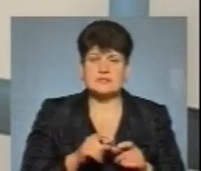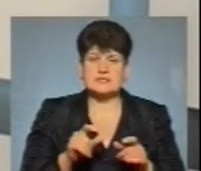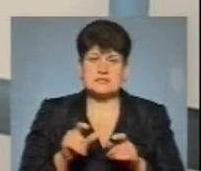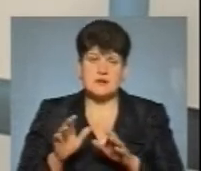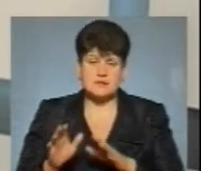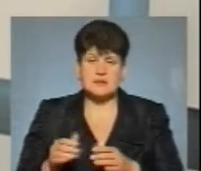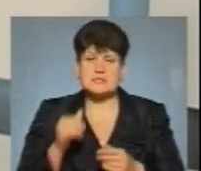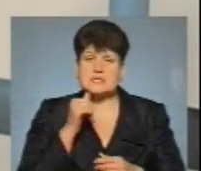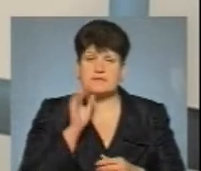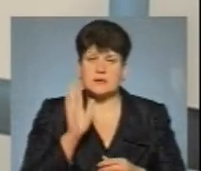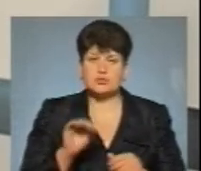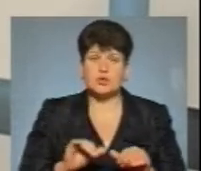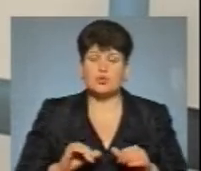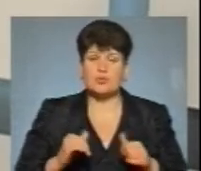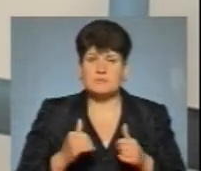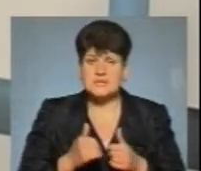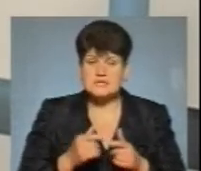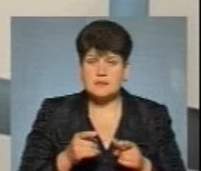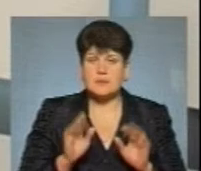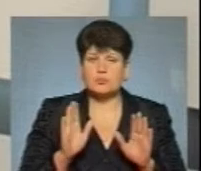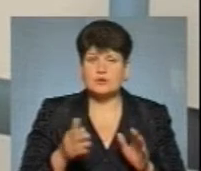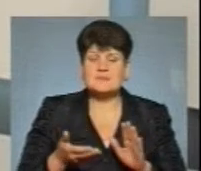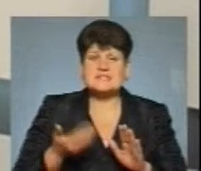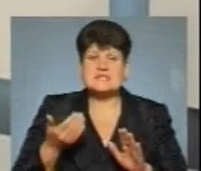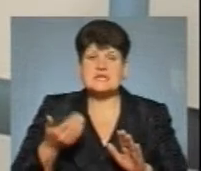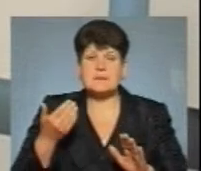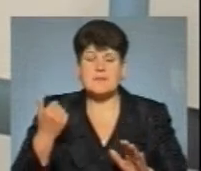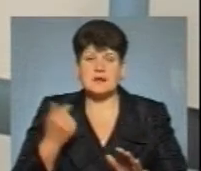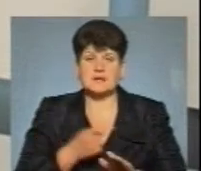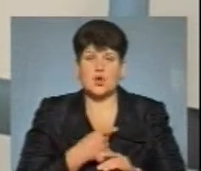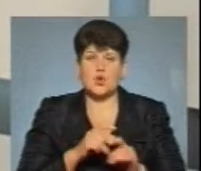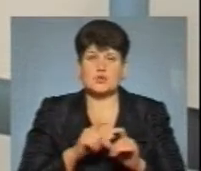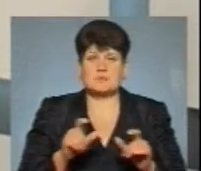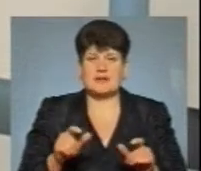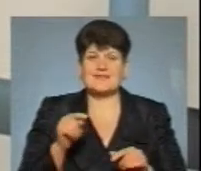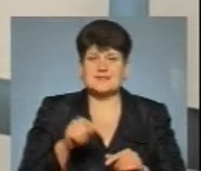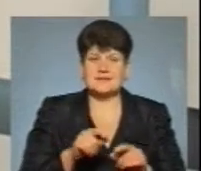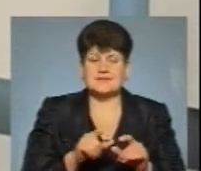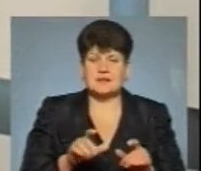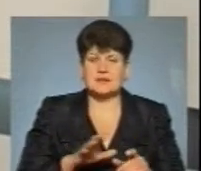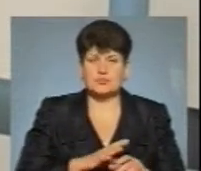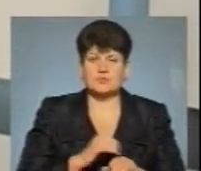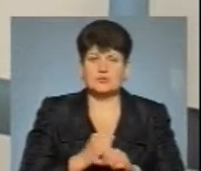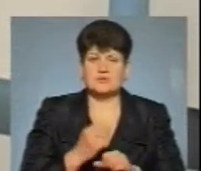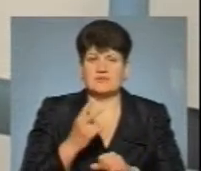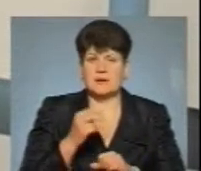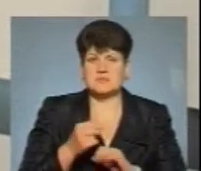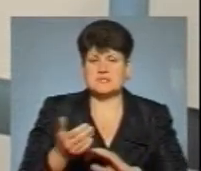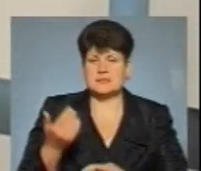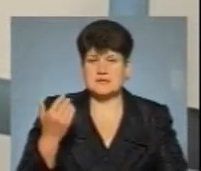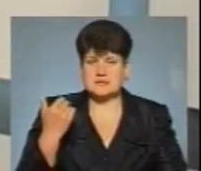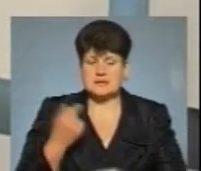що завтра буде комісія ТЕПТНС, ми, можливо, будемо знімати госпіталя з тих закладів, які були запроваджені ще 2 місяці тому.